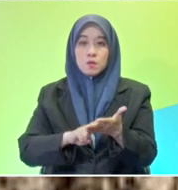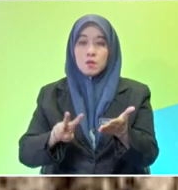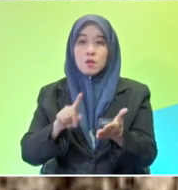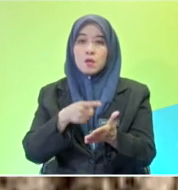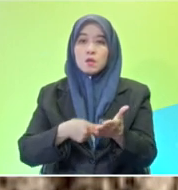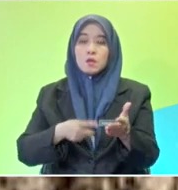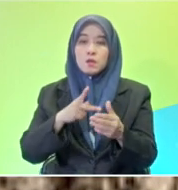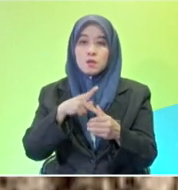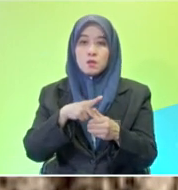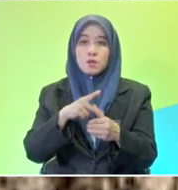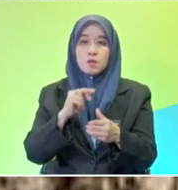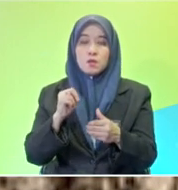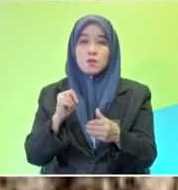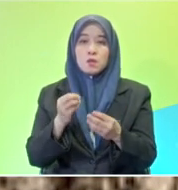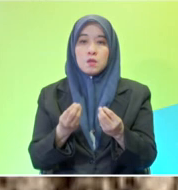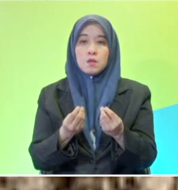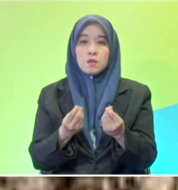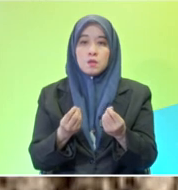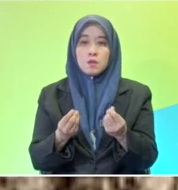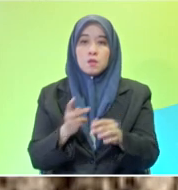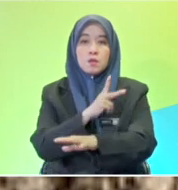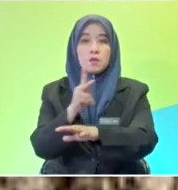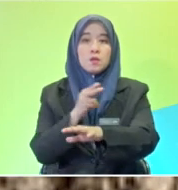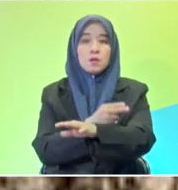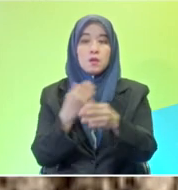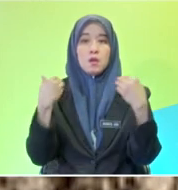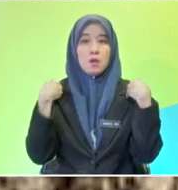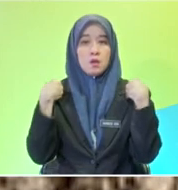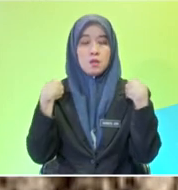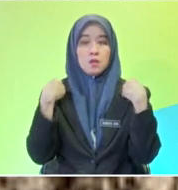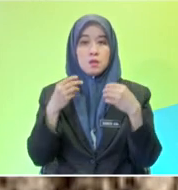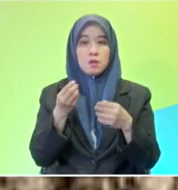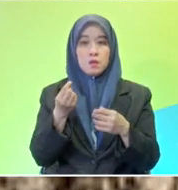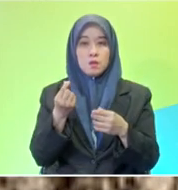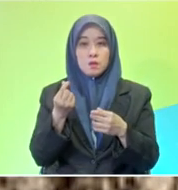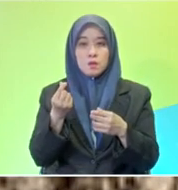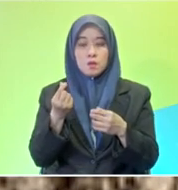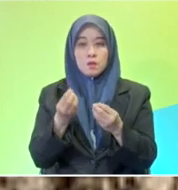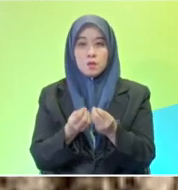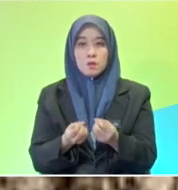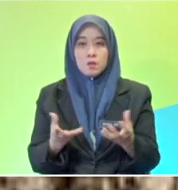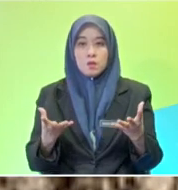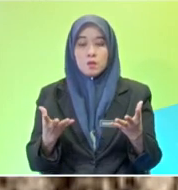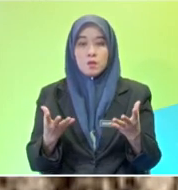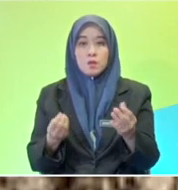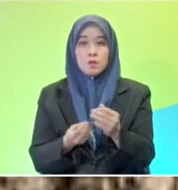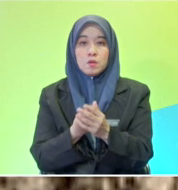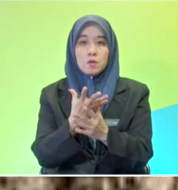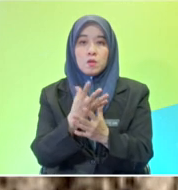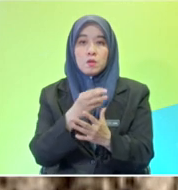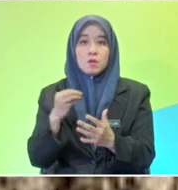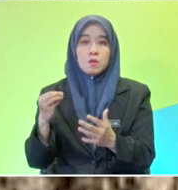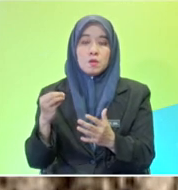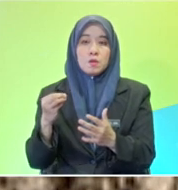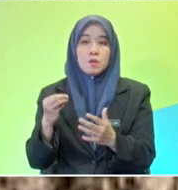belajar? Okey, tanah kebun mengandungi butir pasir, batu-batu kecil, tumbuhan dan haiwan reput.